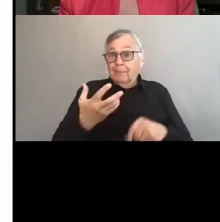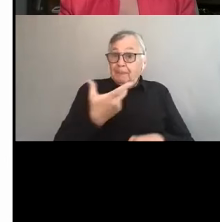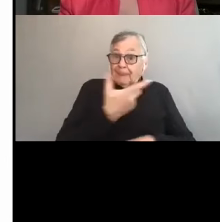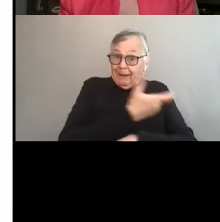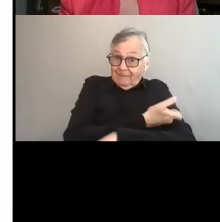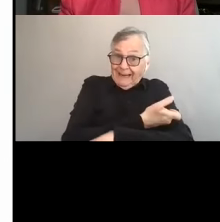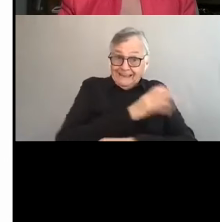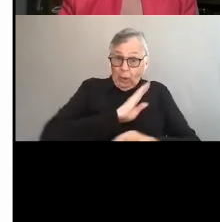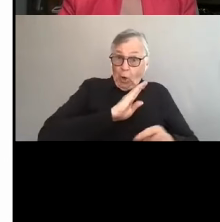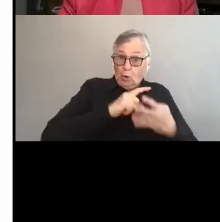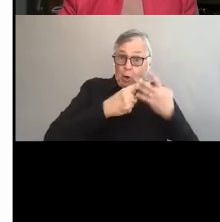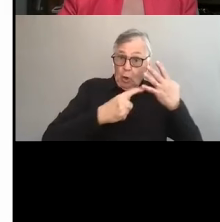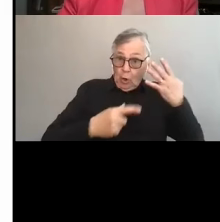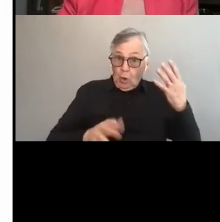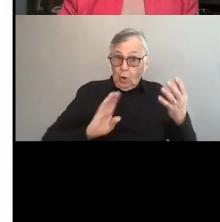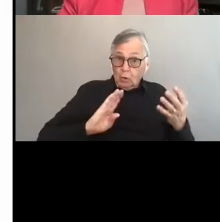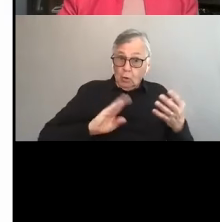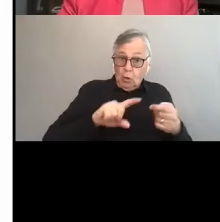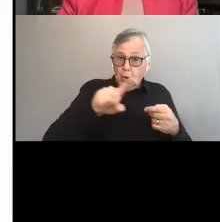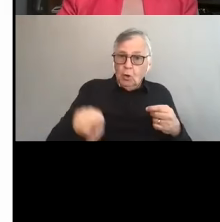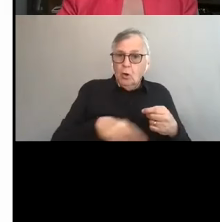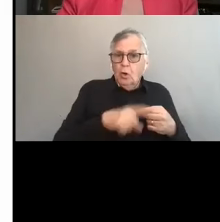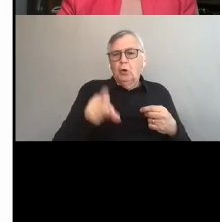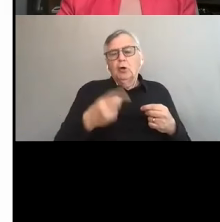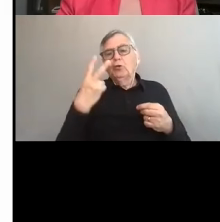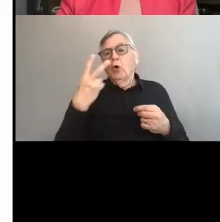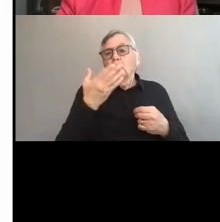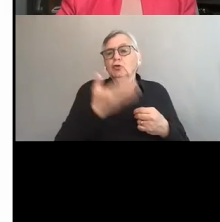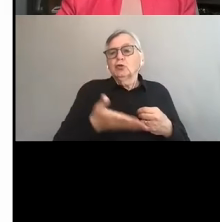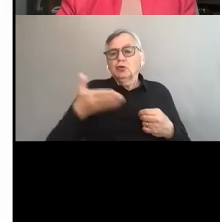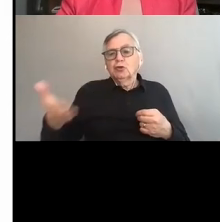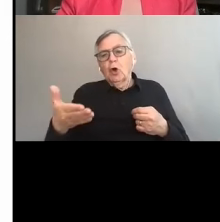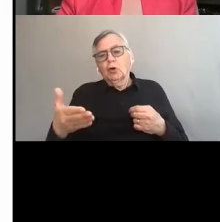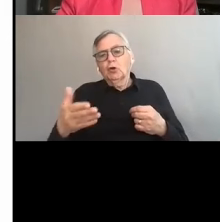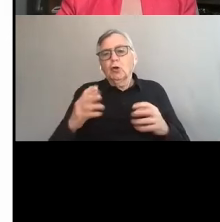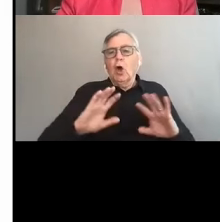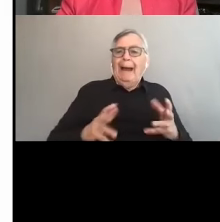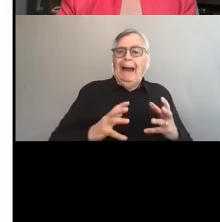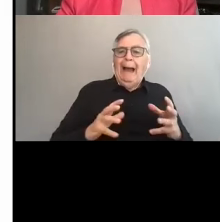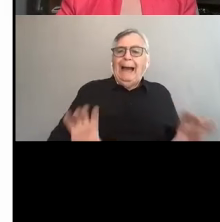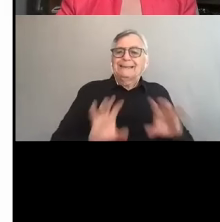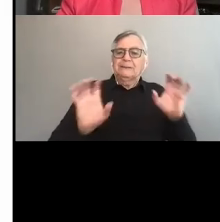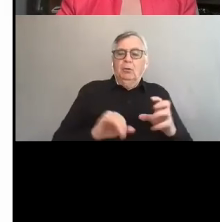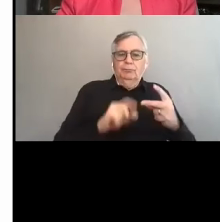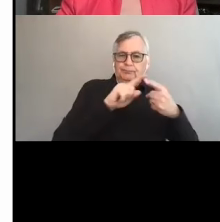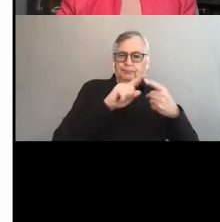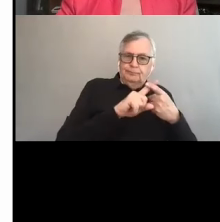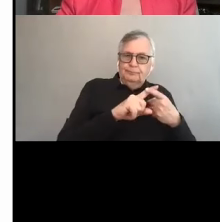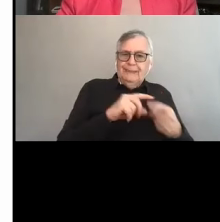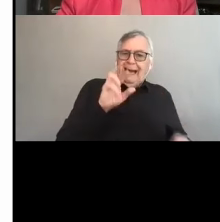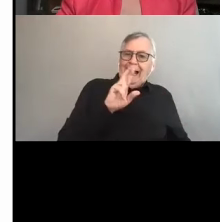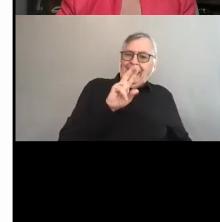l'on a présentement à notre disposition sont de deux sortes de mécanismes d'action. On a des vaccins à